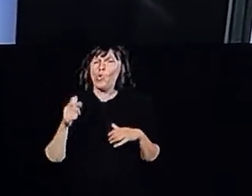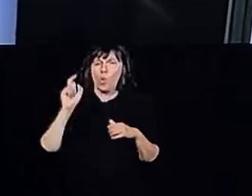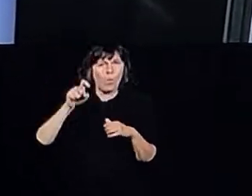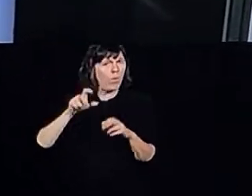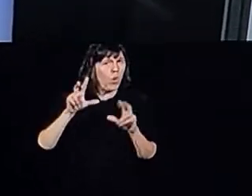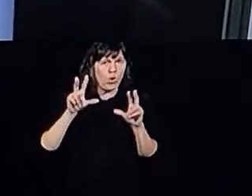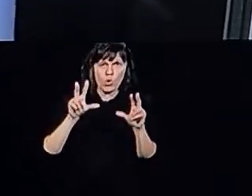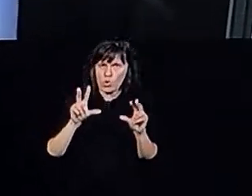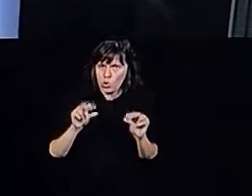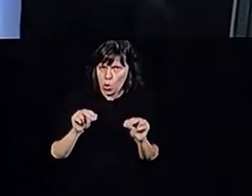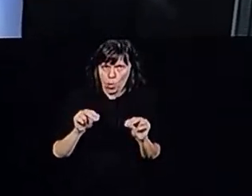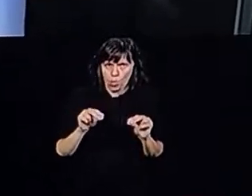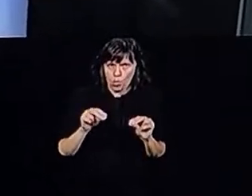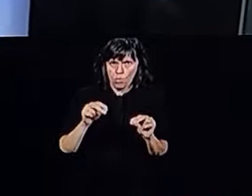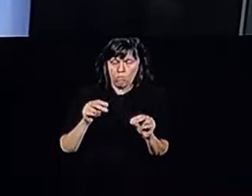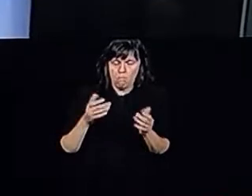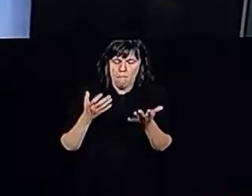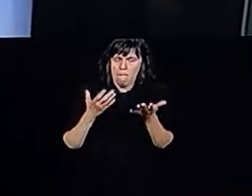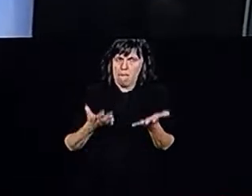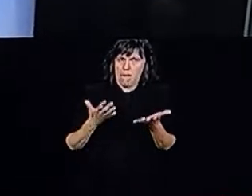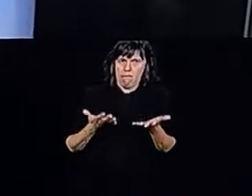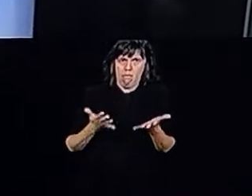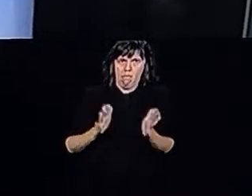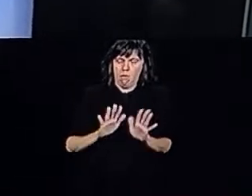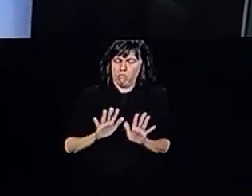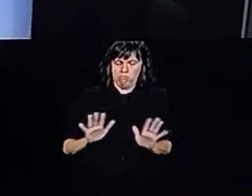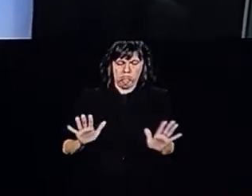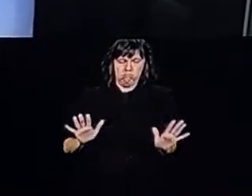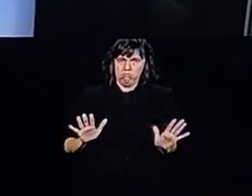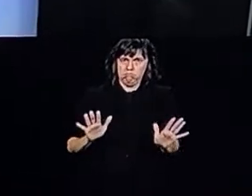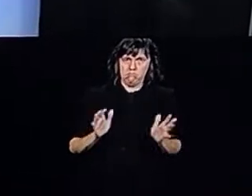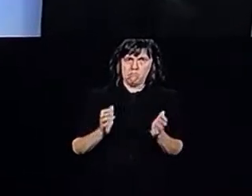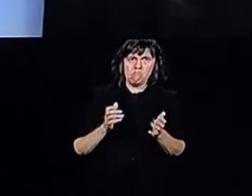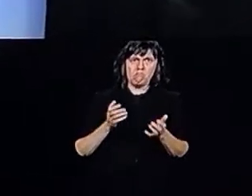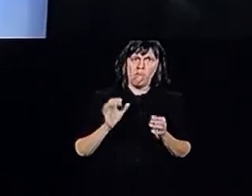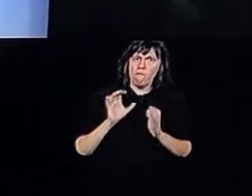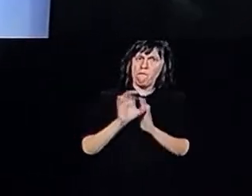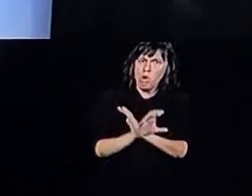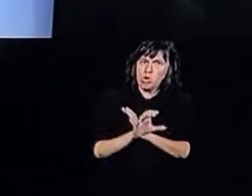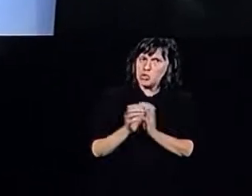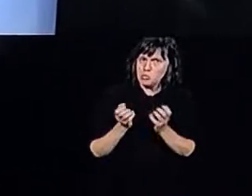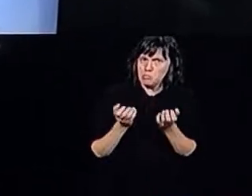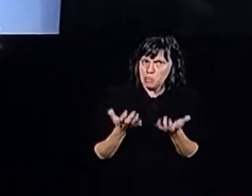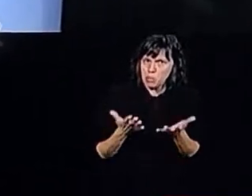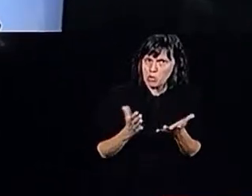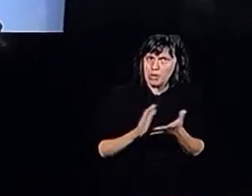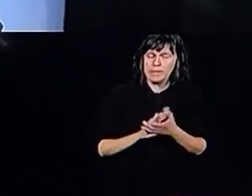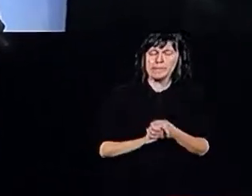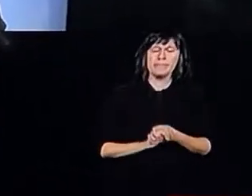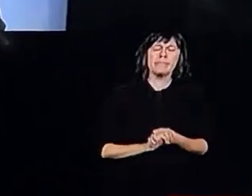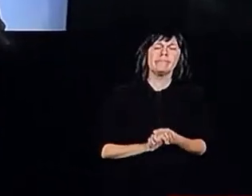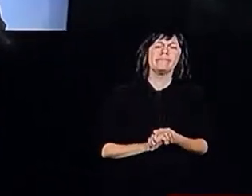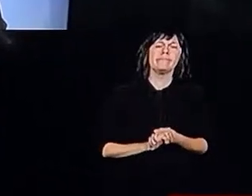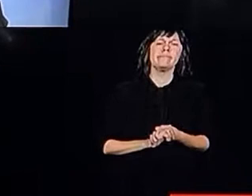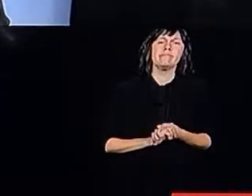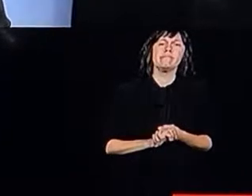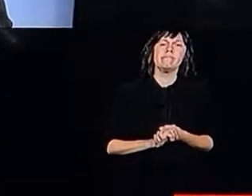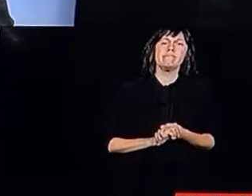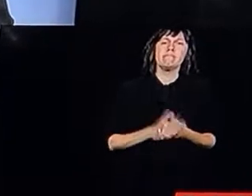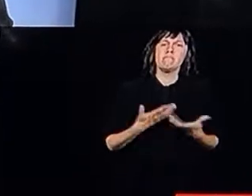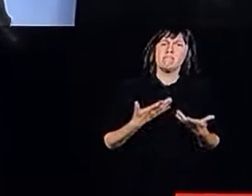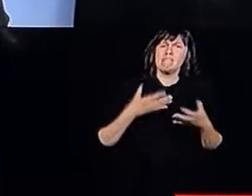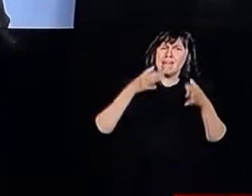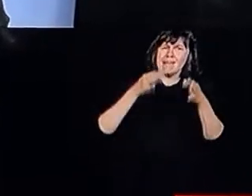l'intention de rendre le masque obligatoire. C'est pas une décision, je vous avoue, qui est facile. C'est une